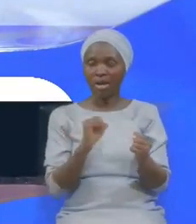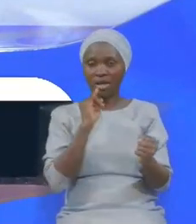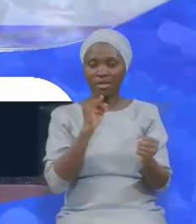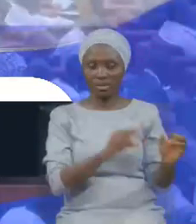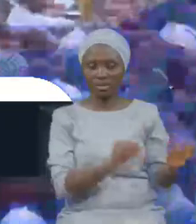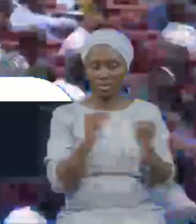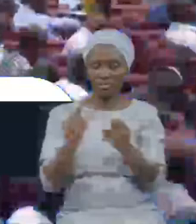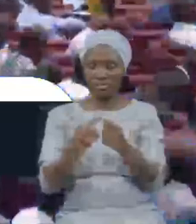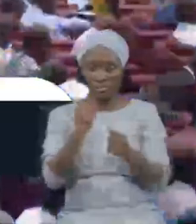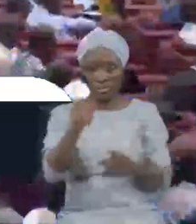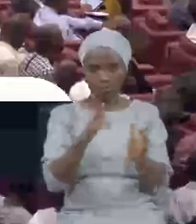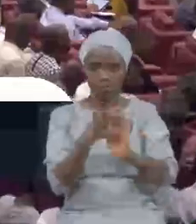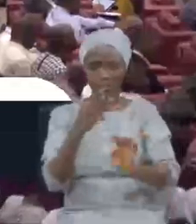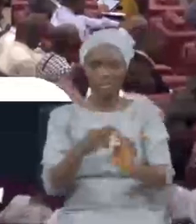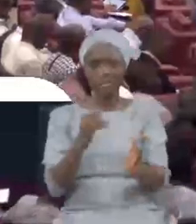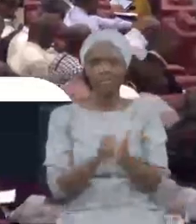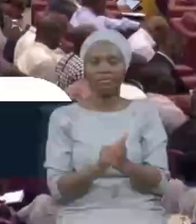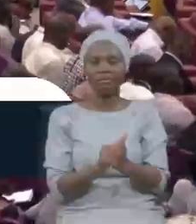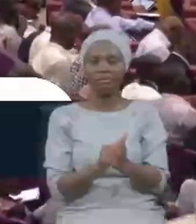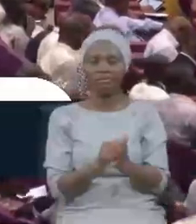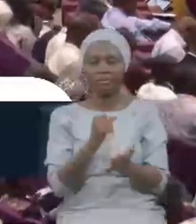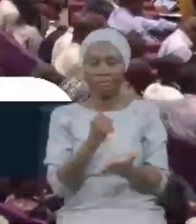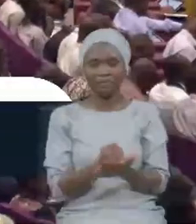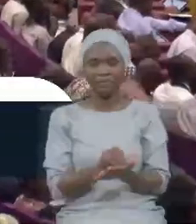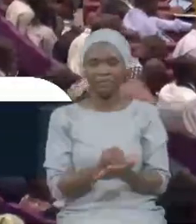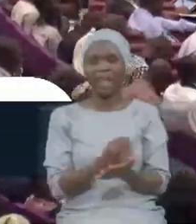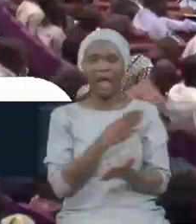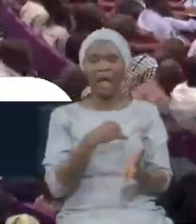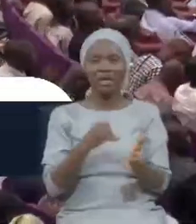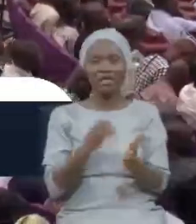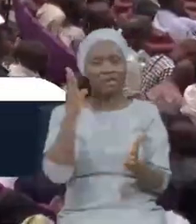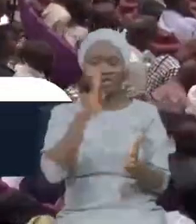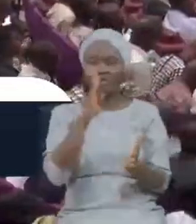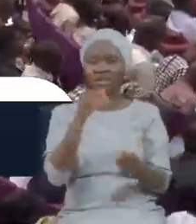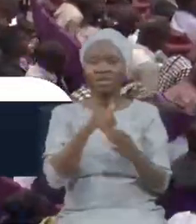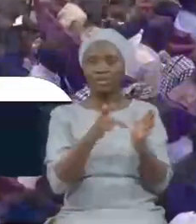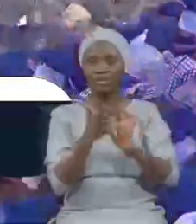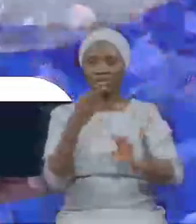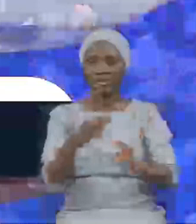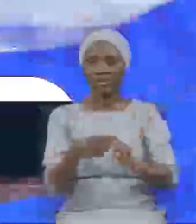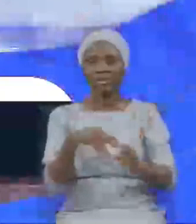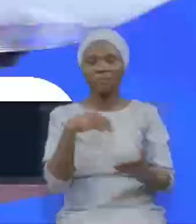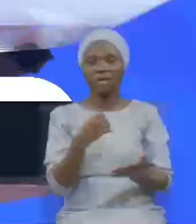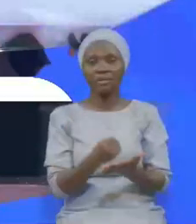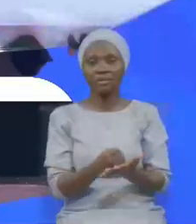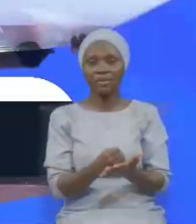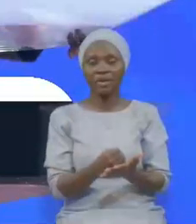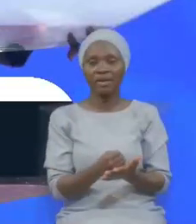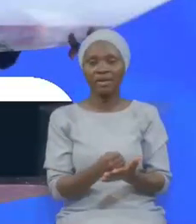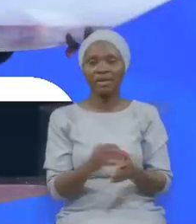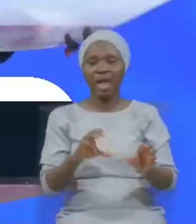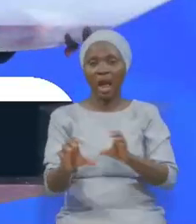vous est donnée ce soir. Et il en sera ainsi au nom de Jésus-Christ.